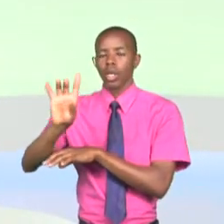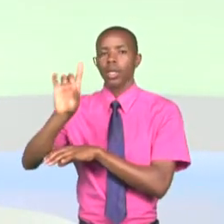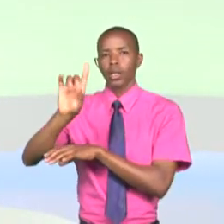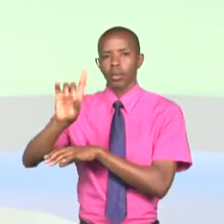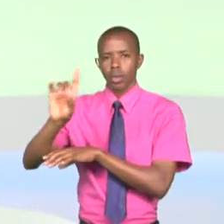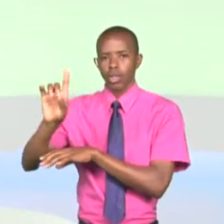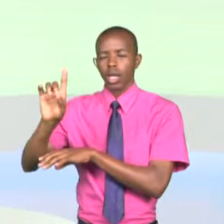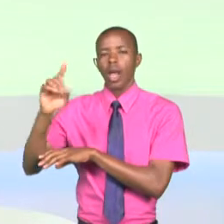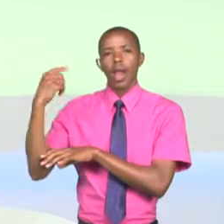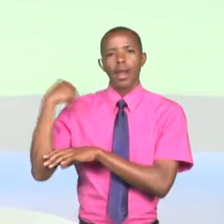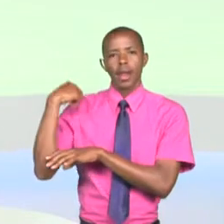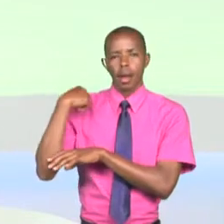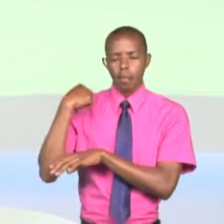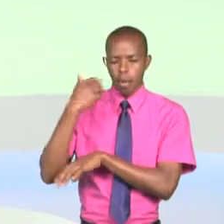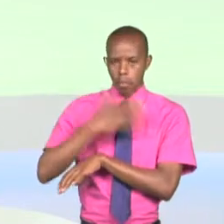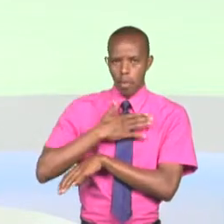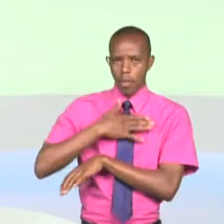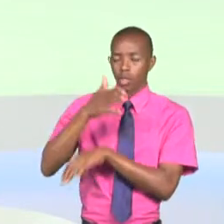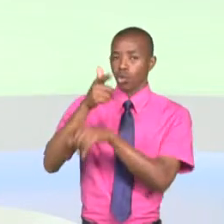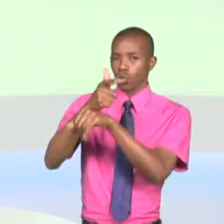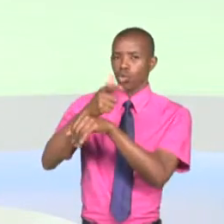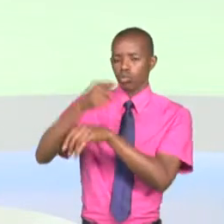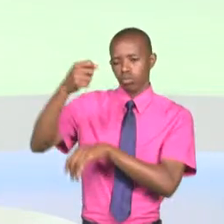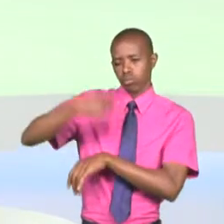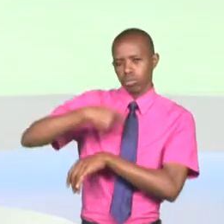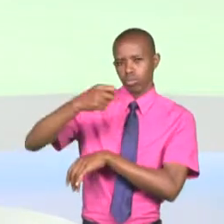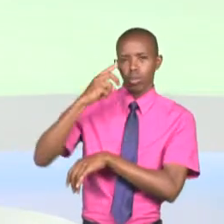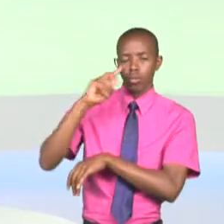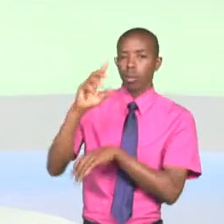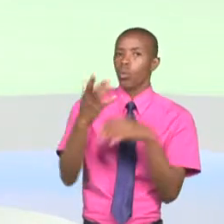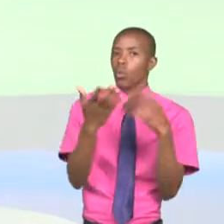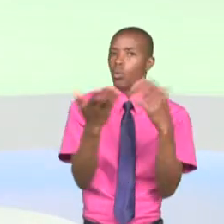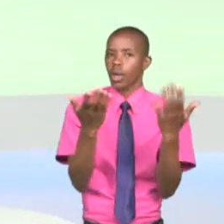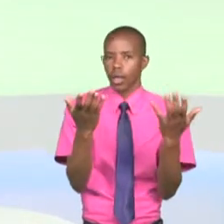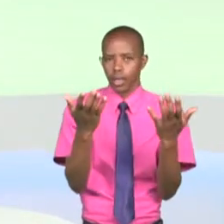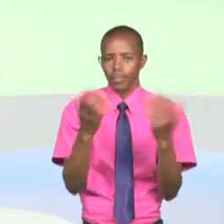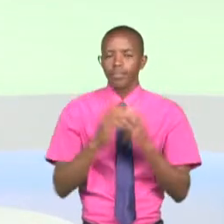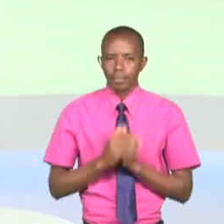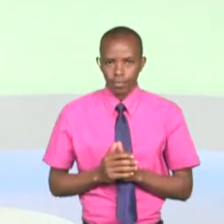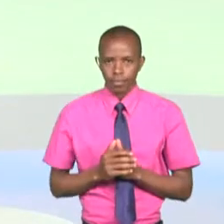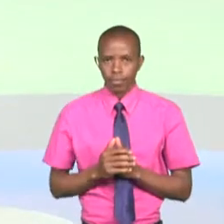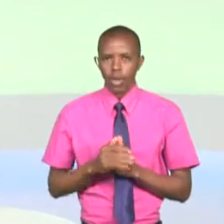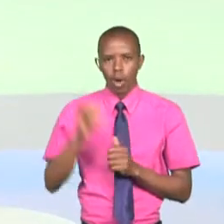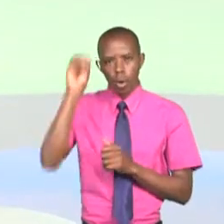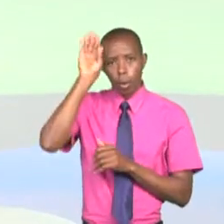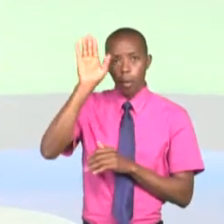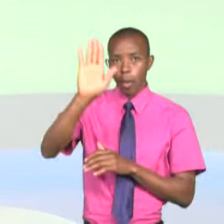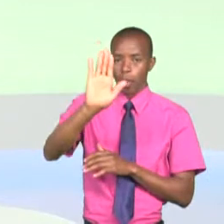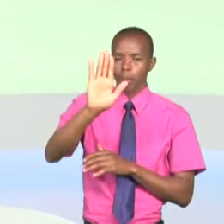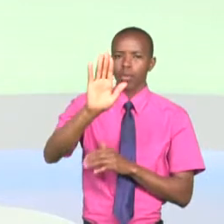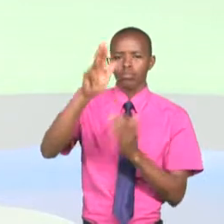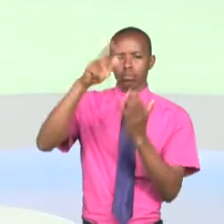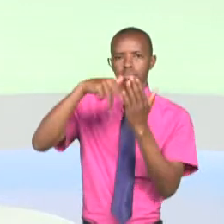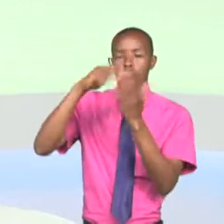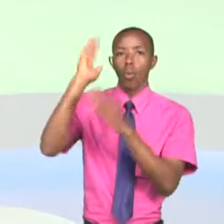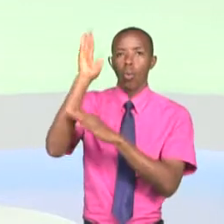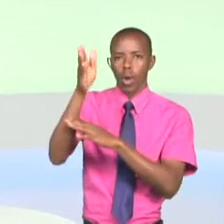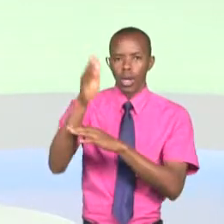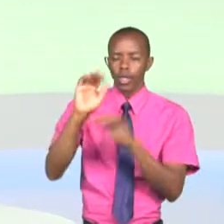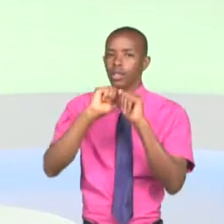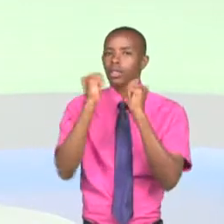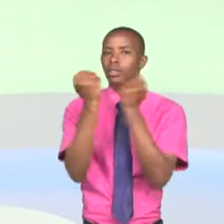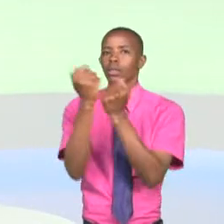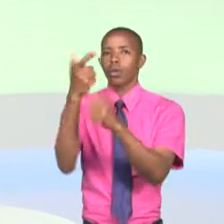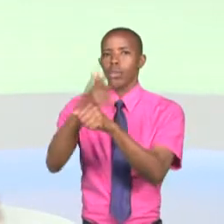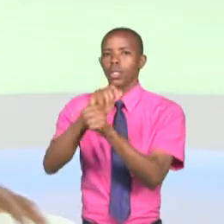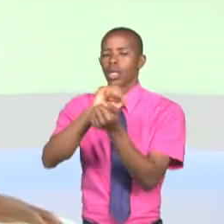111444111 ndio nambari ya kwangu hapa studioni. Sema nami unatazama Switch Adhuhuri kutoka wapi? Kauli yako nitakuwa naiweka hewani kwenye mitandao ya